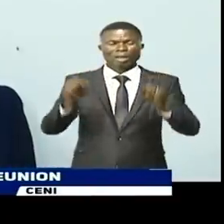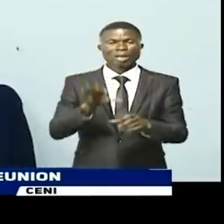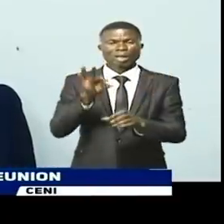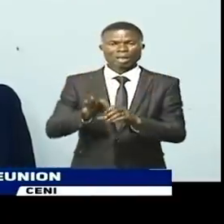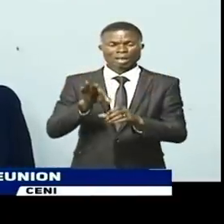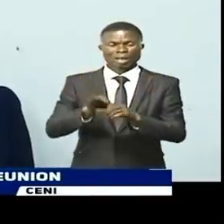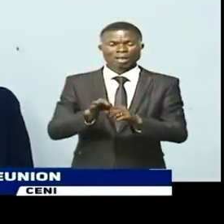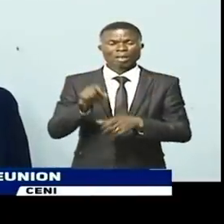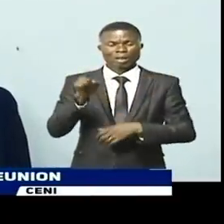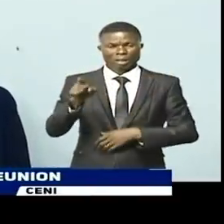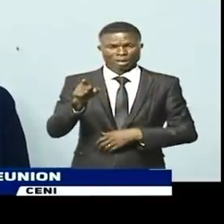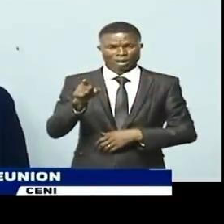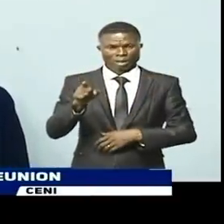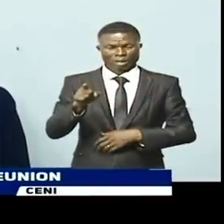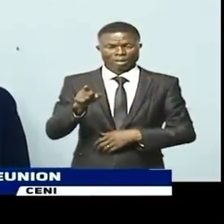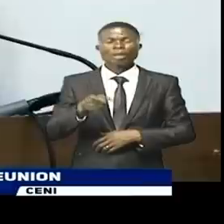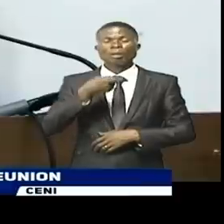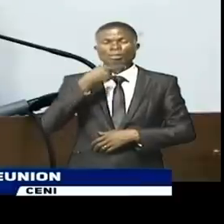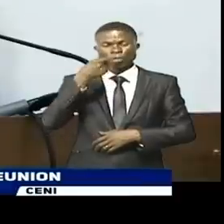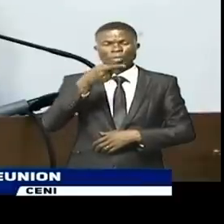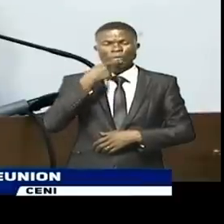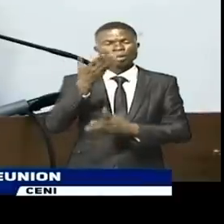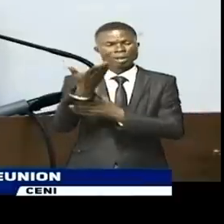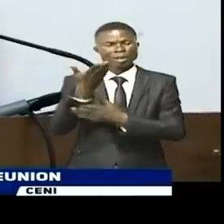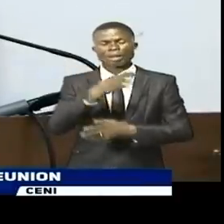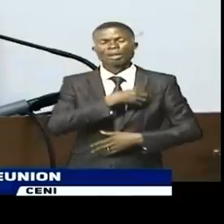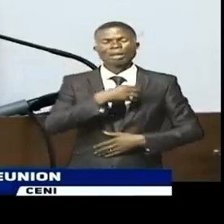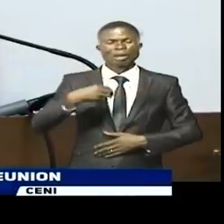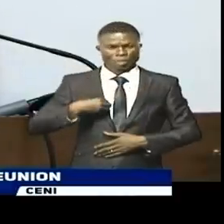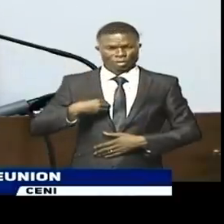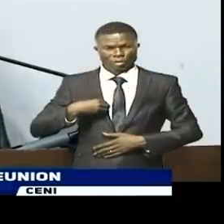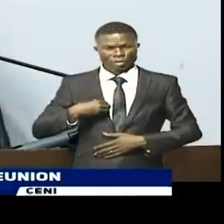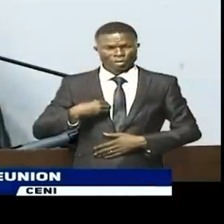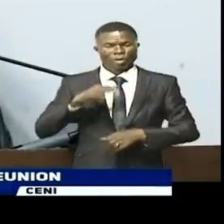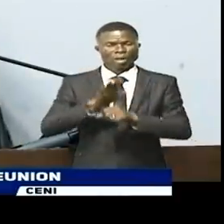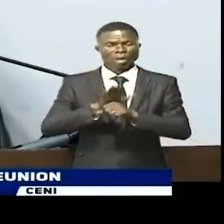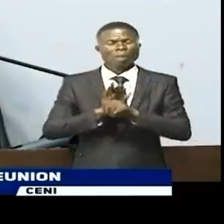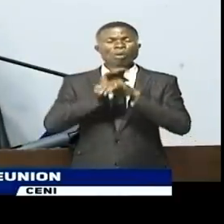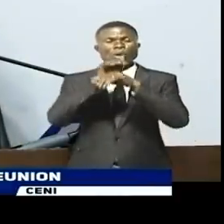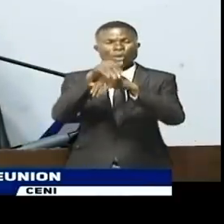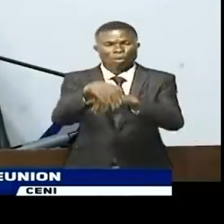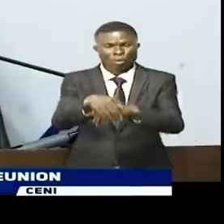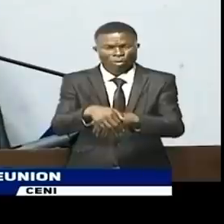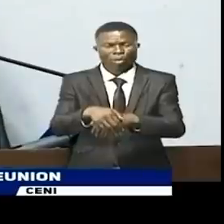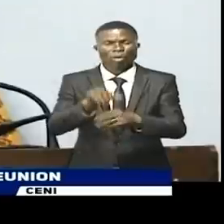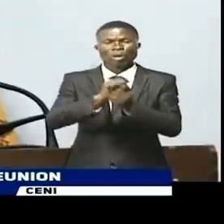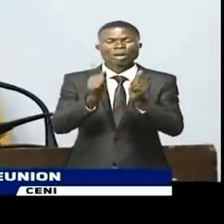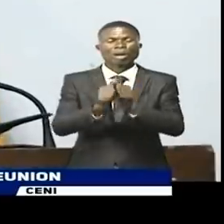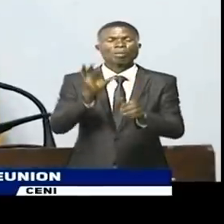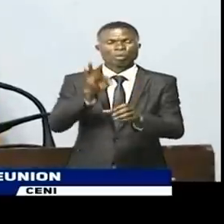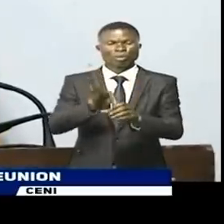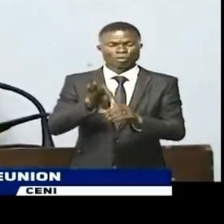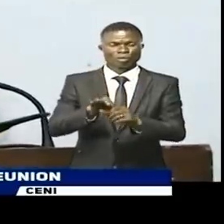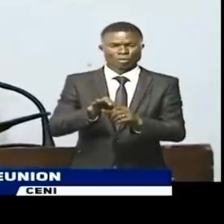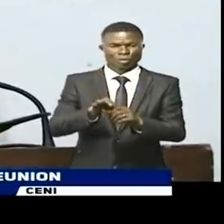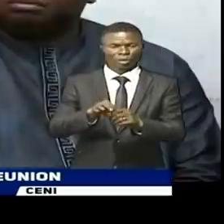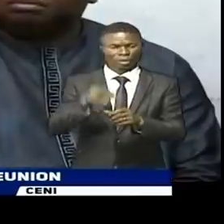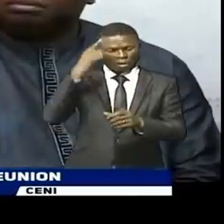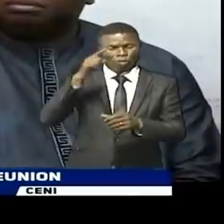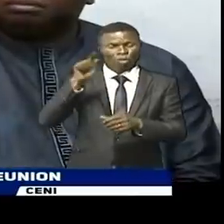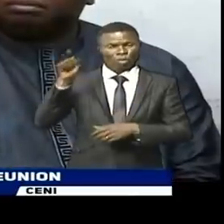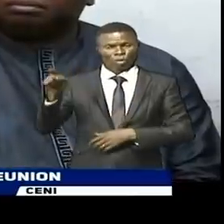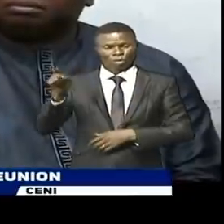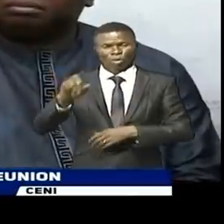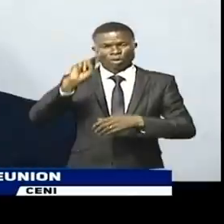s si la montana évite les femmes à plus d'implication dans le processus électoral pour sa part